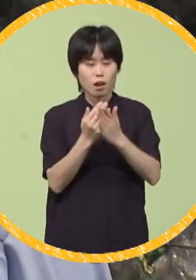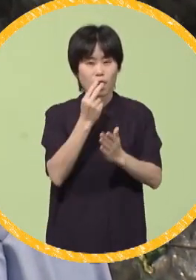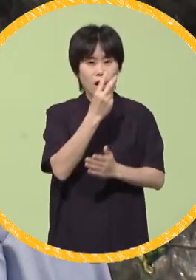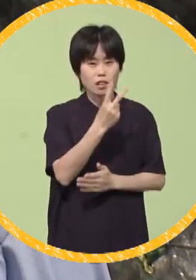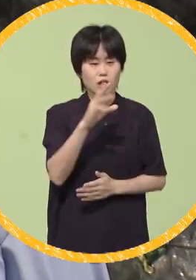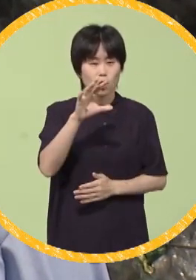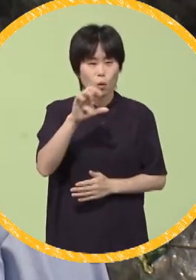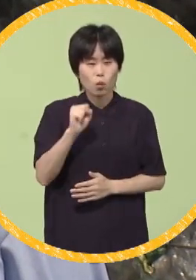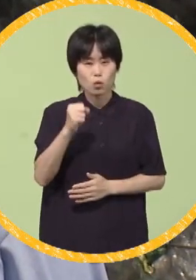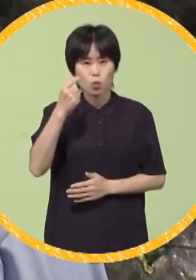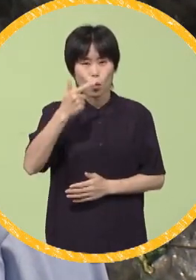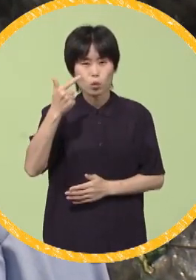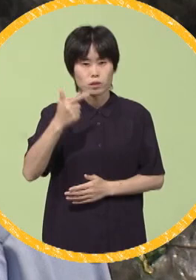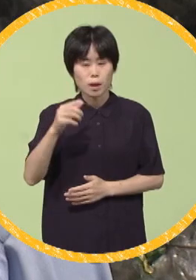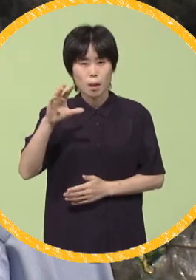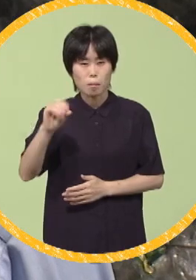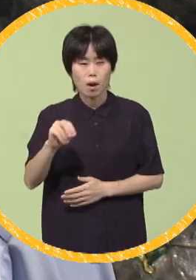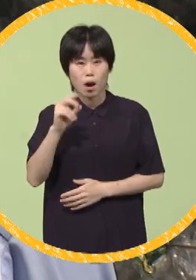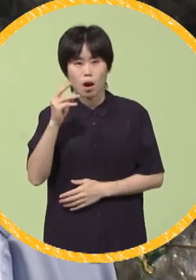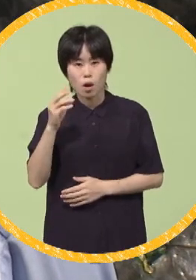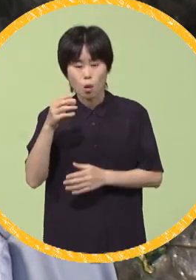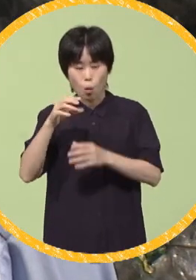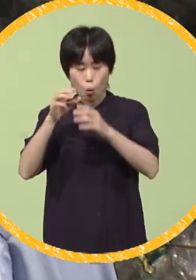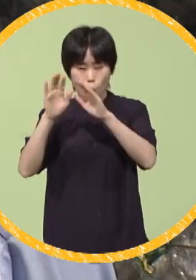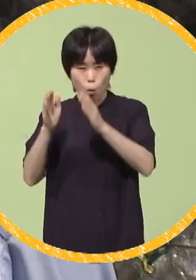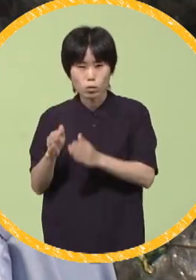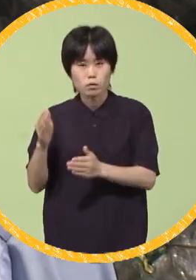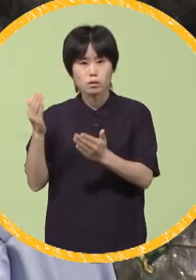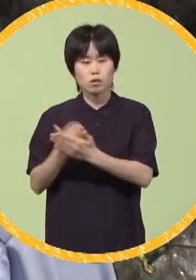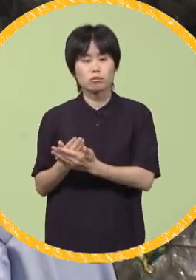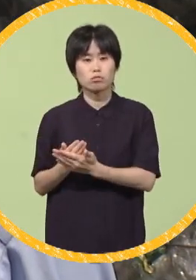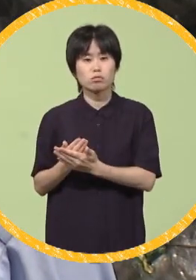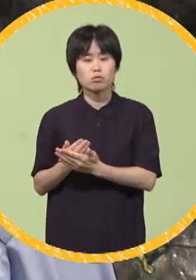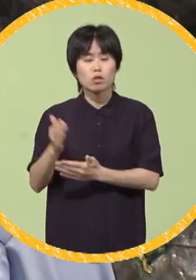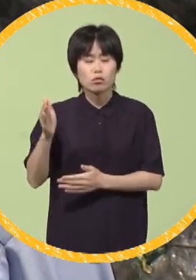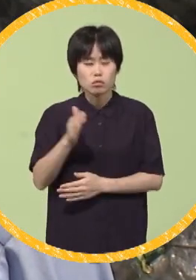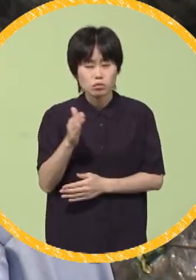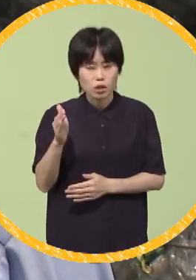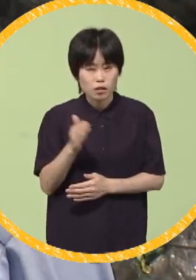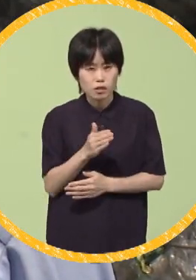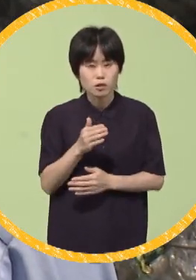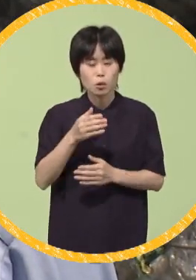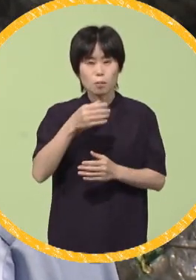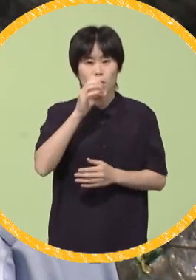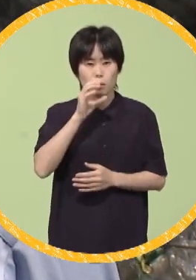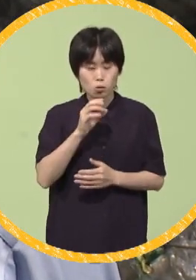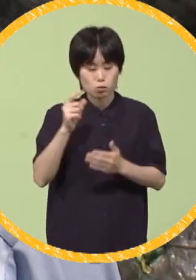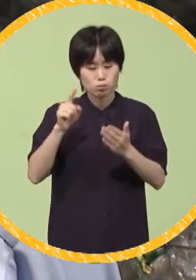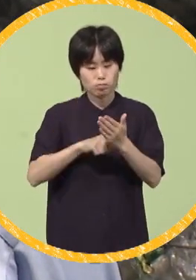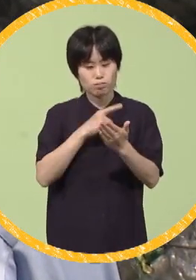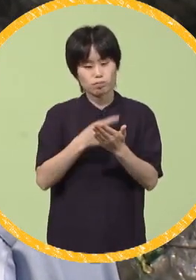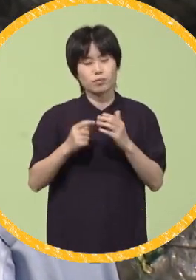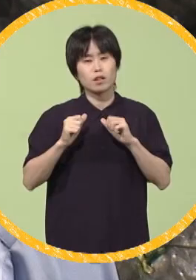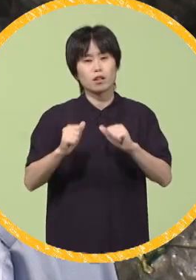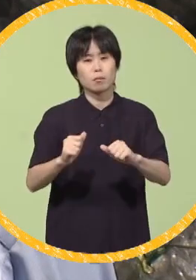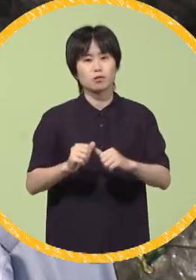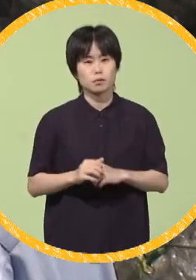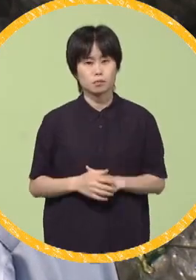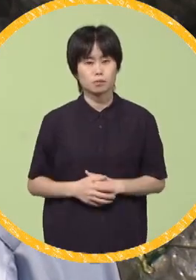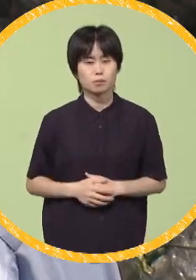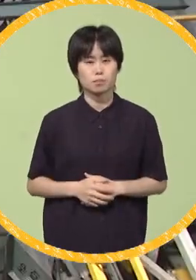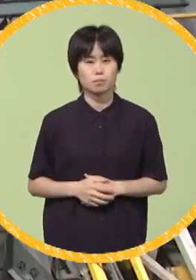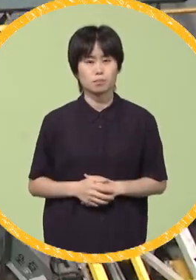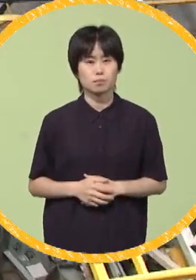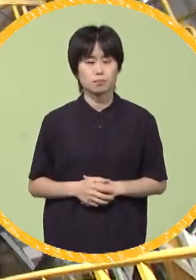6000万本に相当いたします。まあ、それだけの本数に該当するペットボトルの処理を行っているということになります